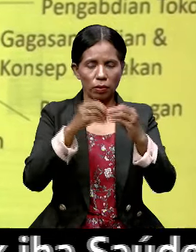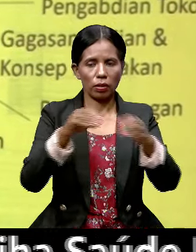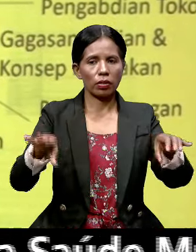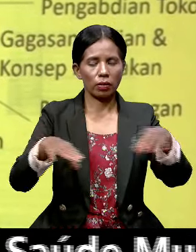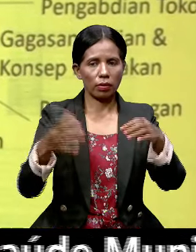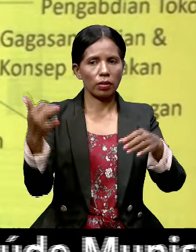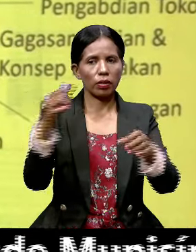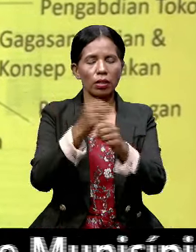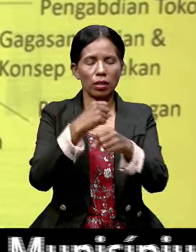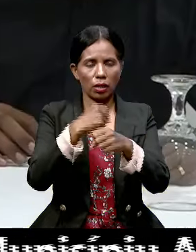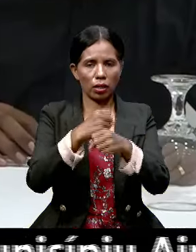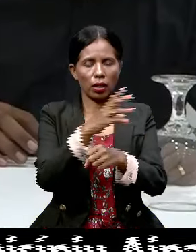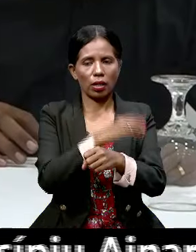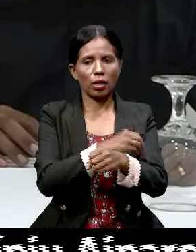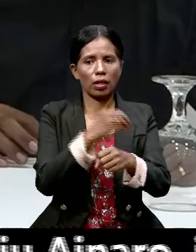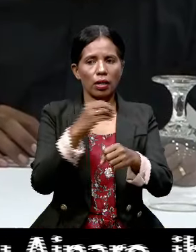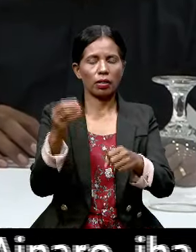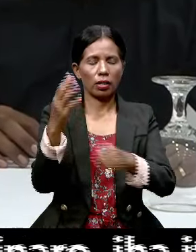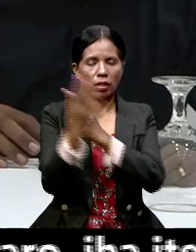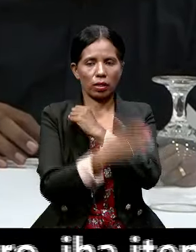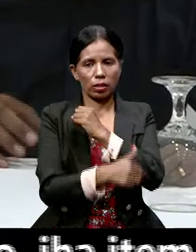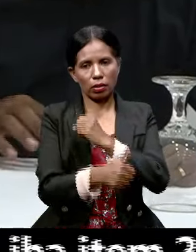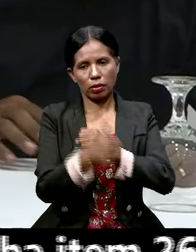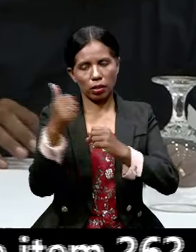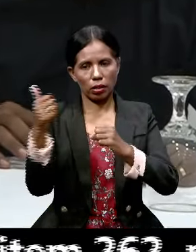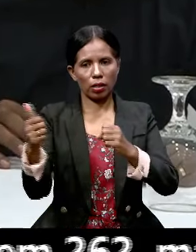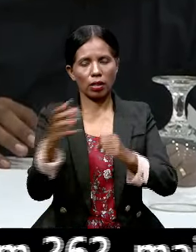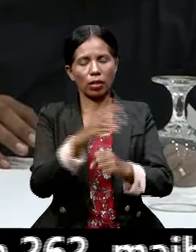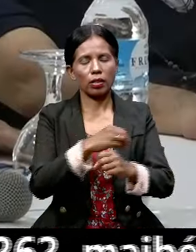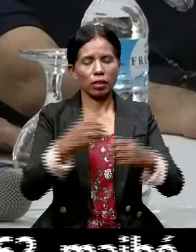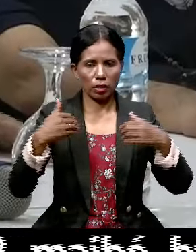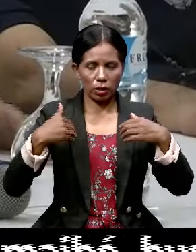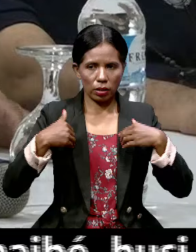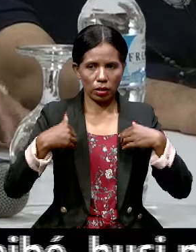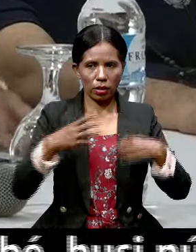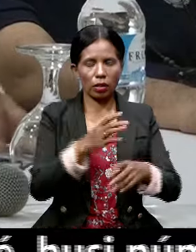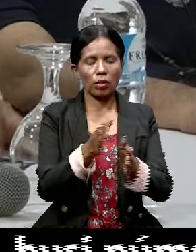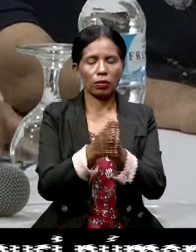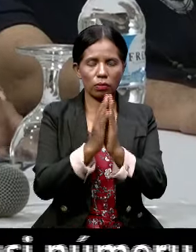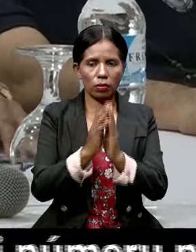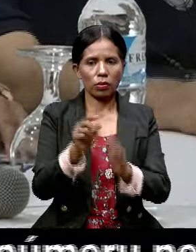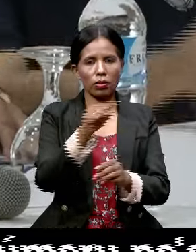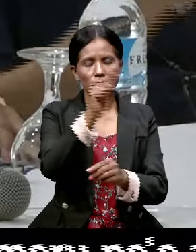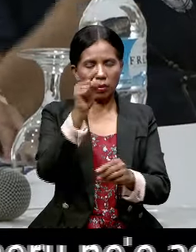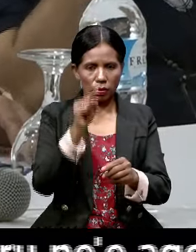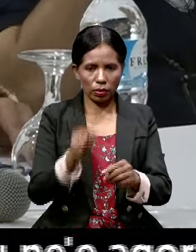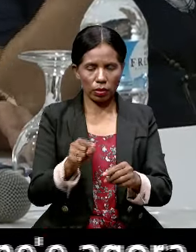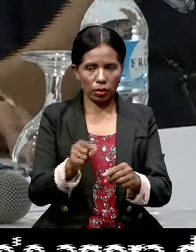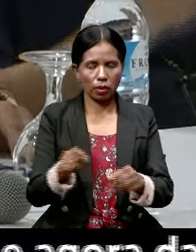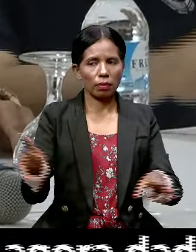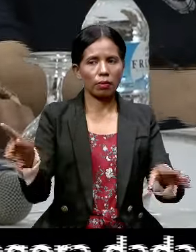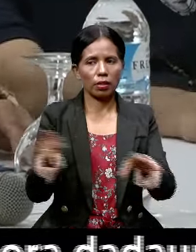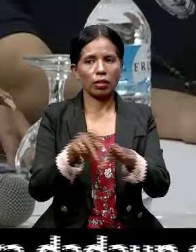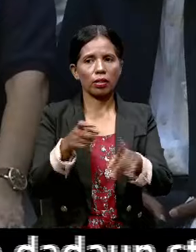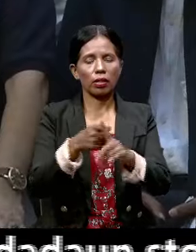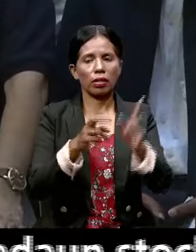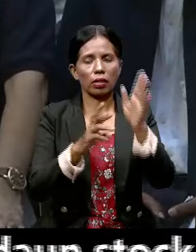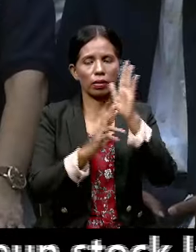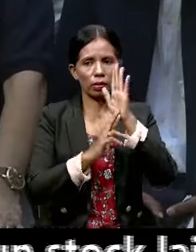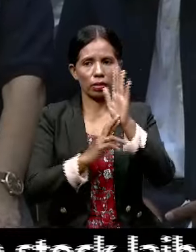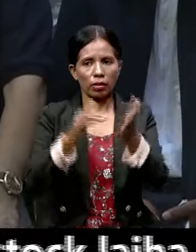neve sir halo durante ne iha nação sir seluk no iha mos sessão husu no hatang neve ma participa mos husi